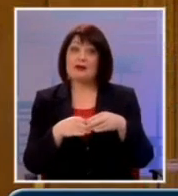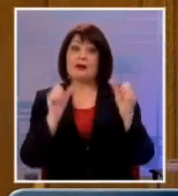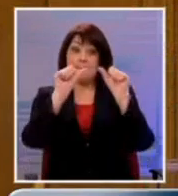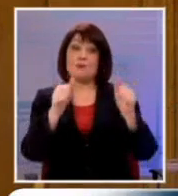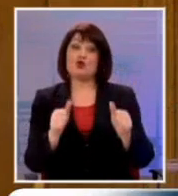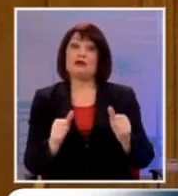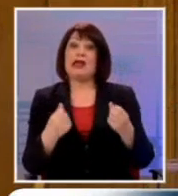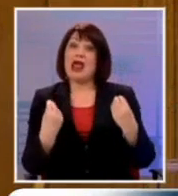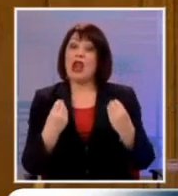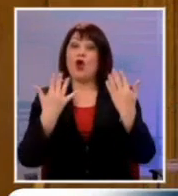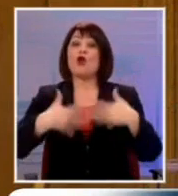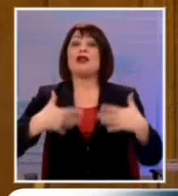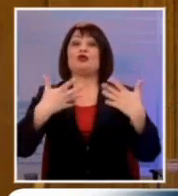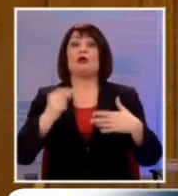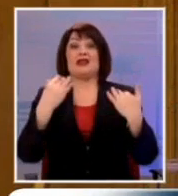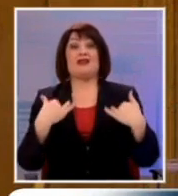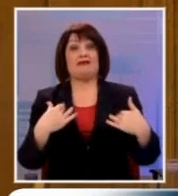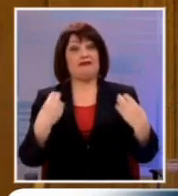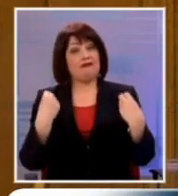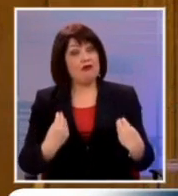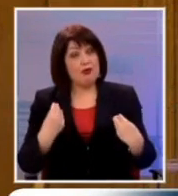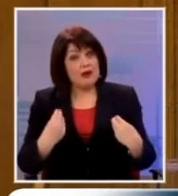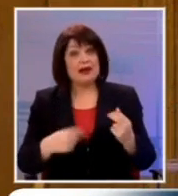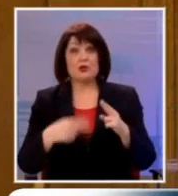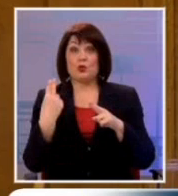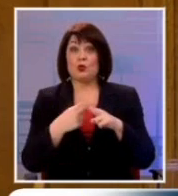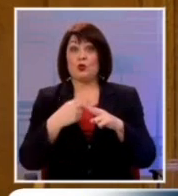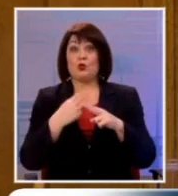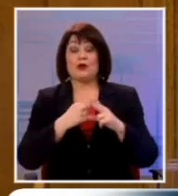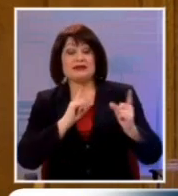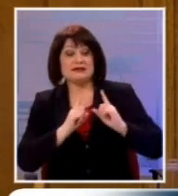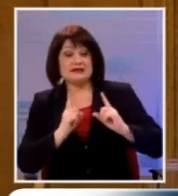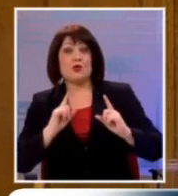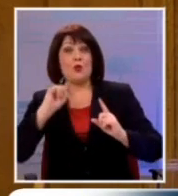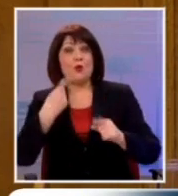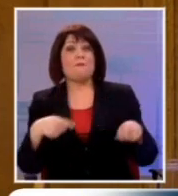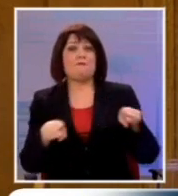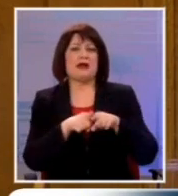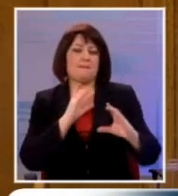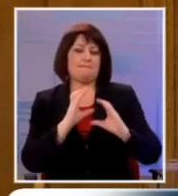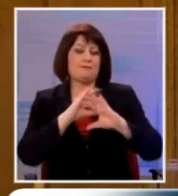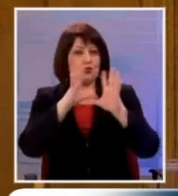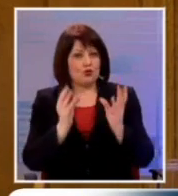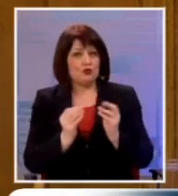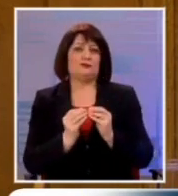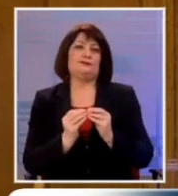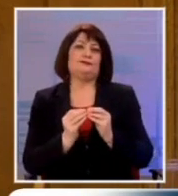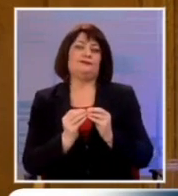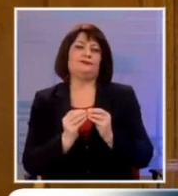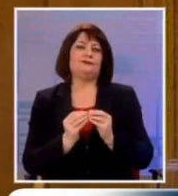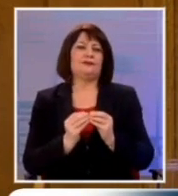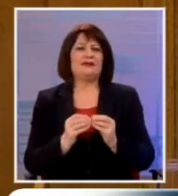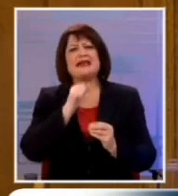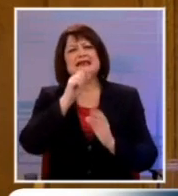μοντέλο λειτουργίας της Βουλής και σταθμό στην πολιτική συνεννόηση. Τα κόμματα όλου του δημοκρατικού